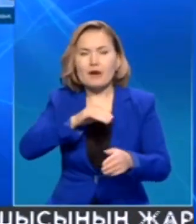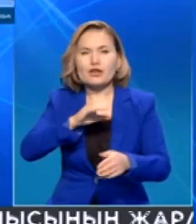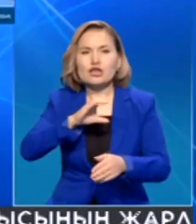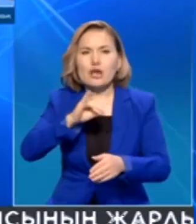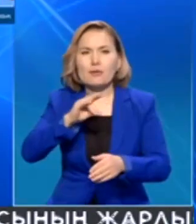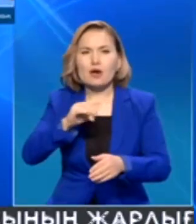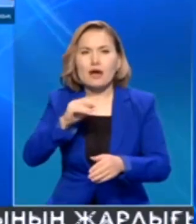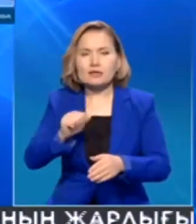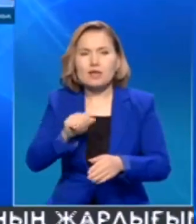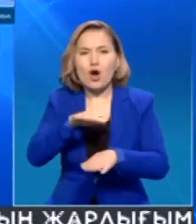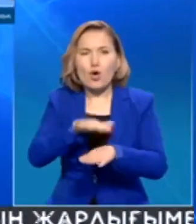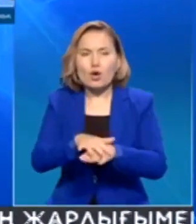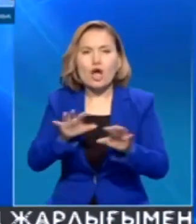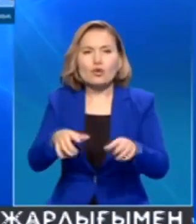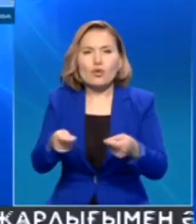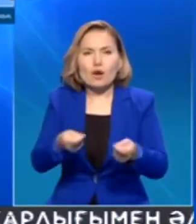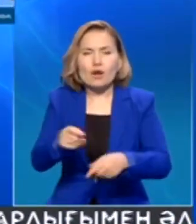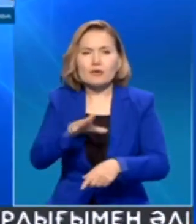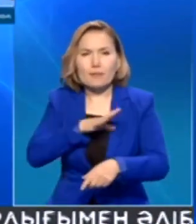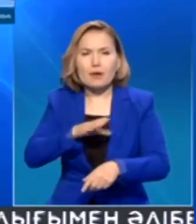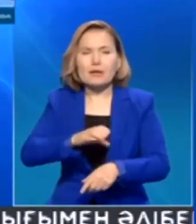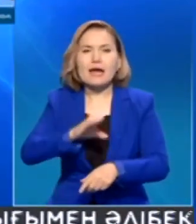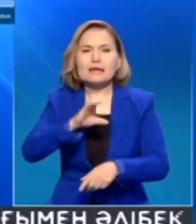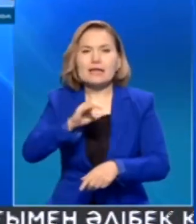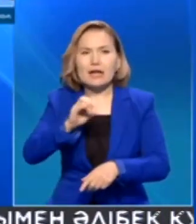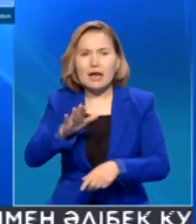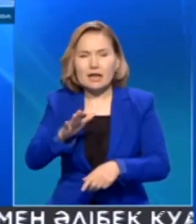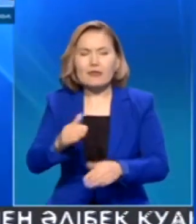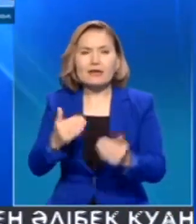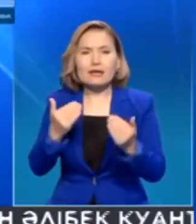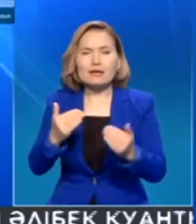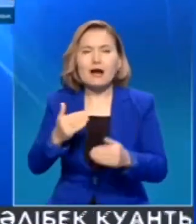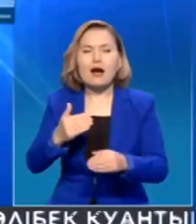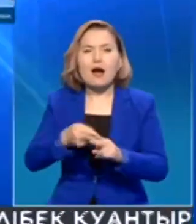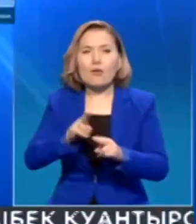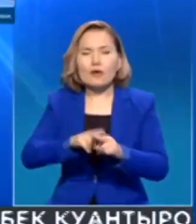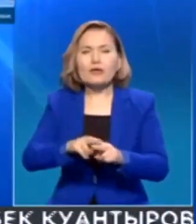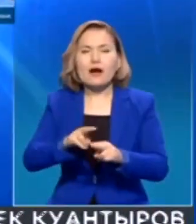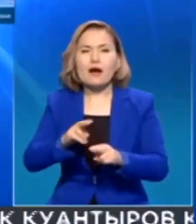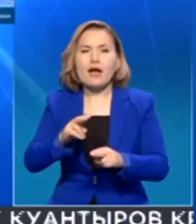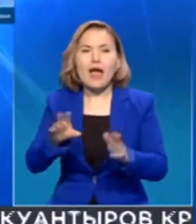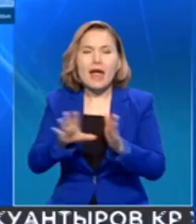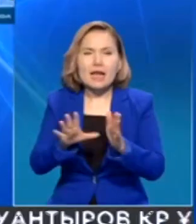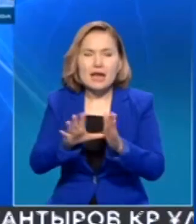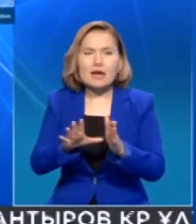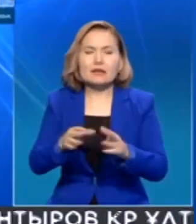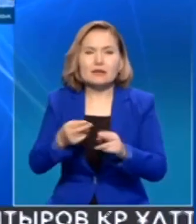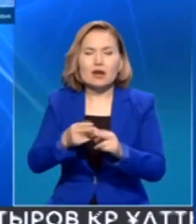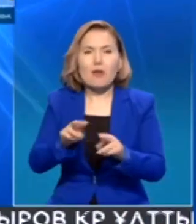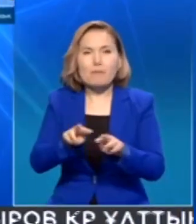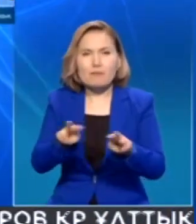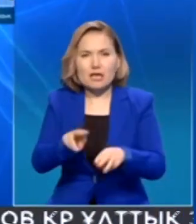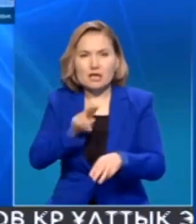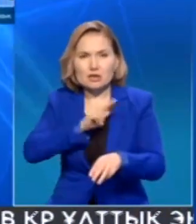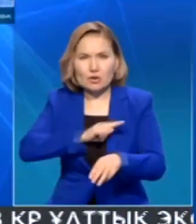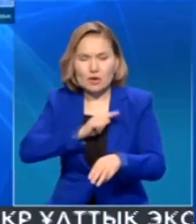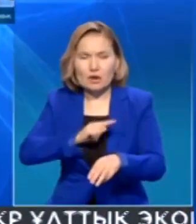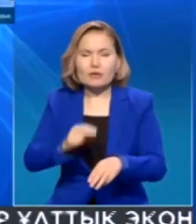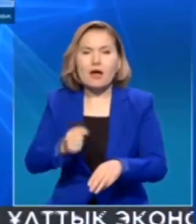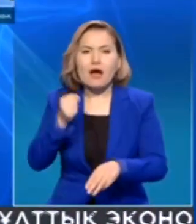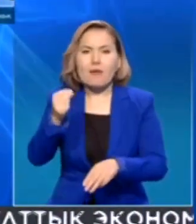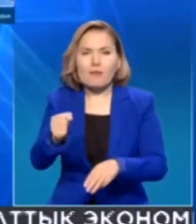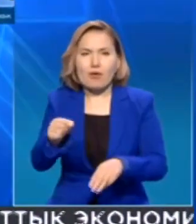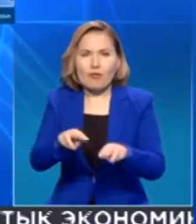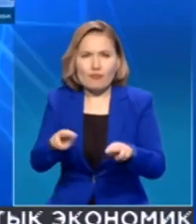Самұрық-қазына қорының төрағасы болған Алмас Адам Сәтқалиев енді газ бен бензинге электр қуатына жауапты энергетика